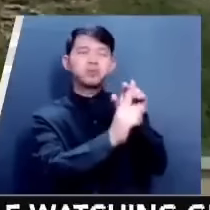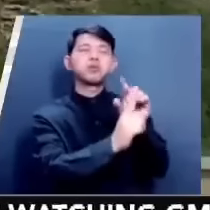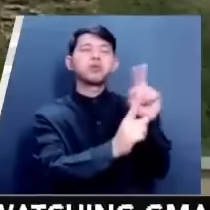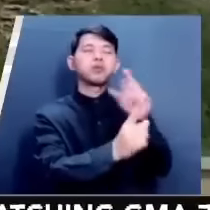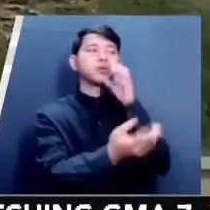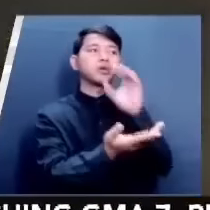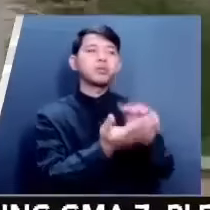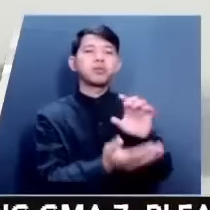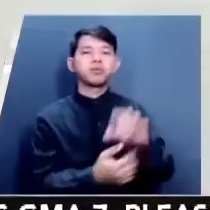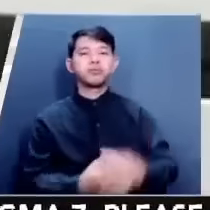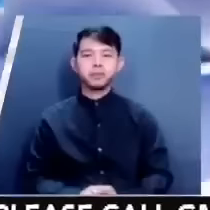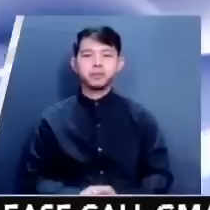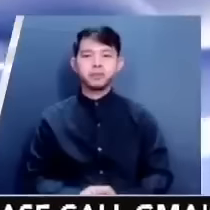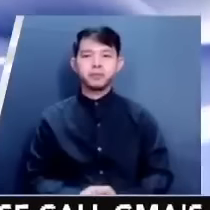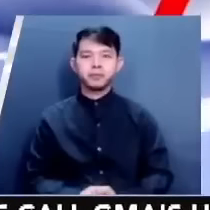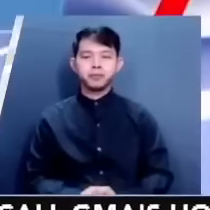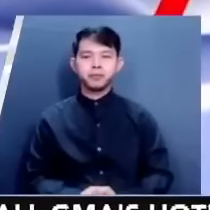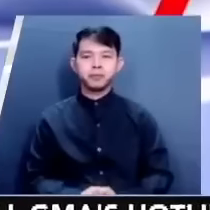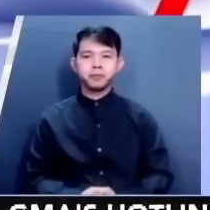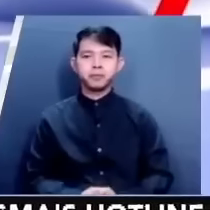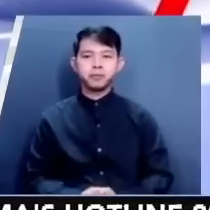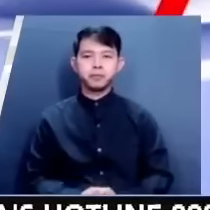GMA Integrated News.